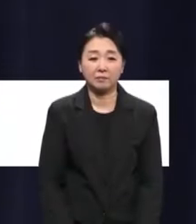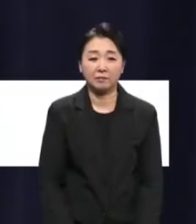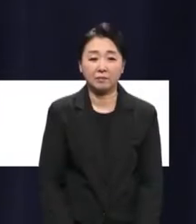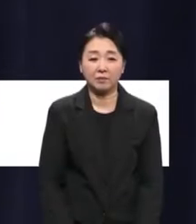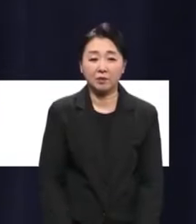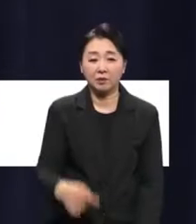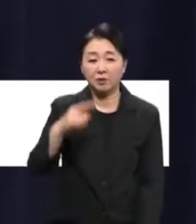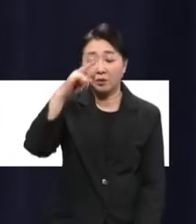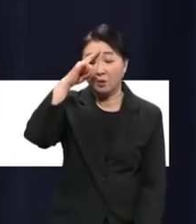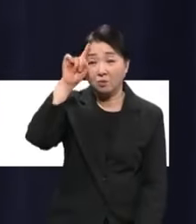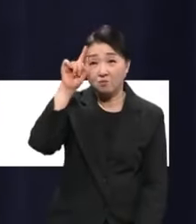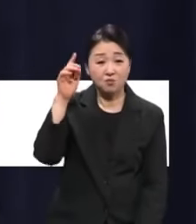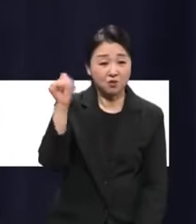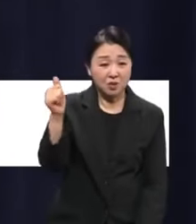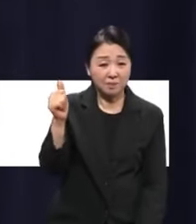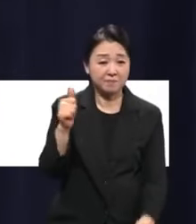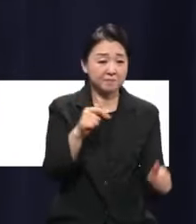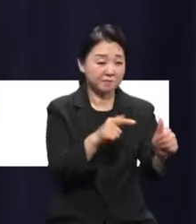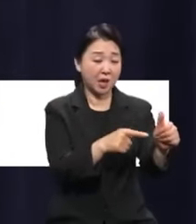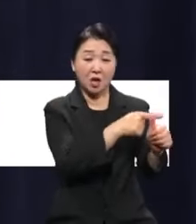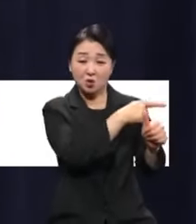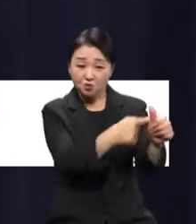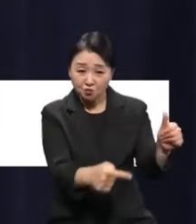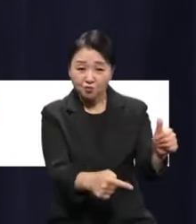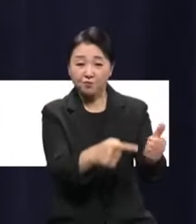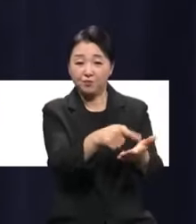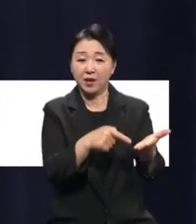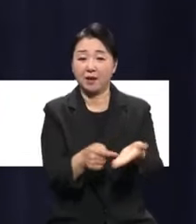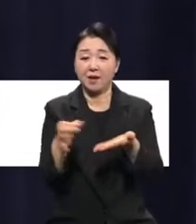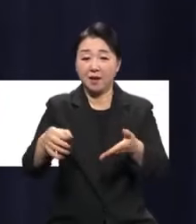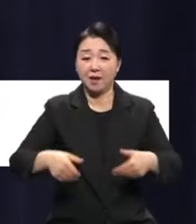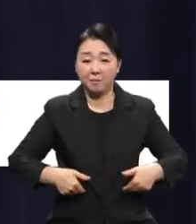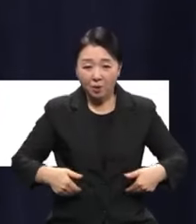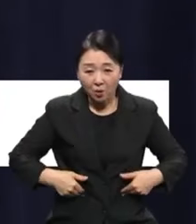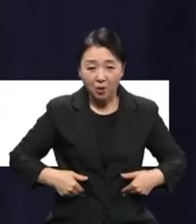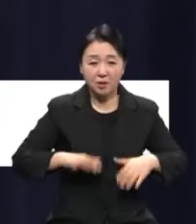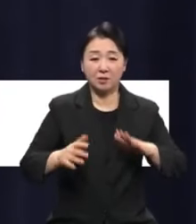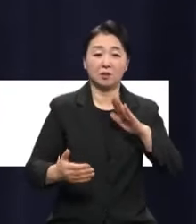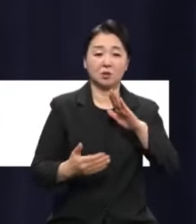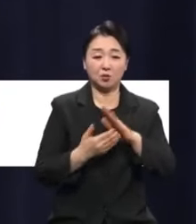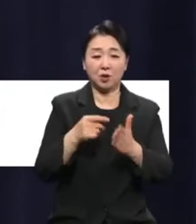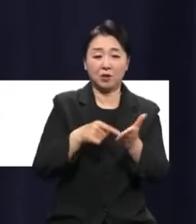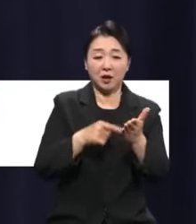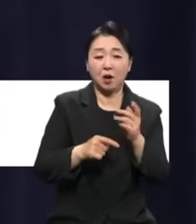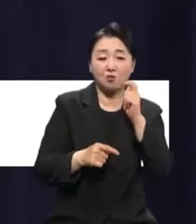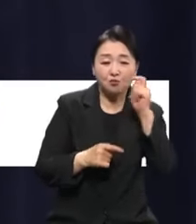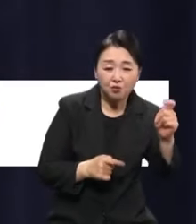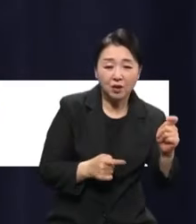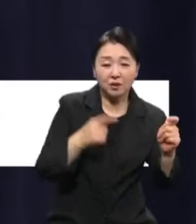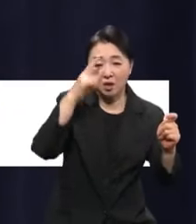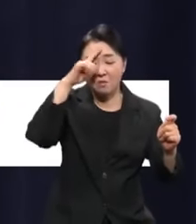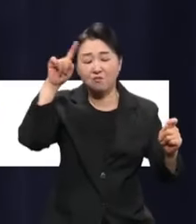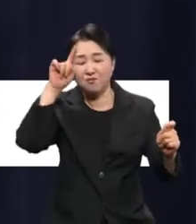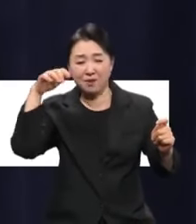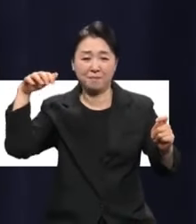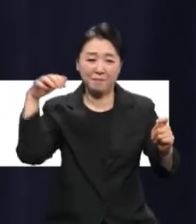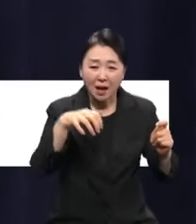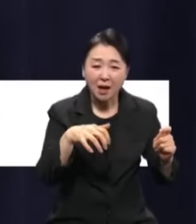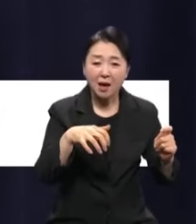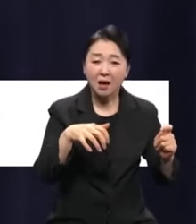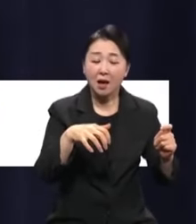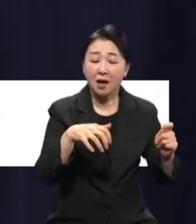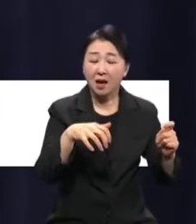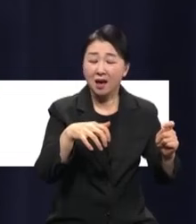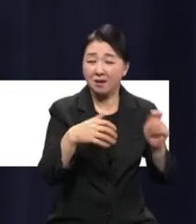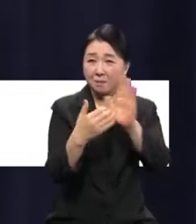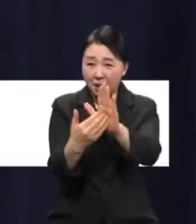Putin that he must pay a price for the death of Navalny. And the best price the U.S. can make Putin pay is